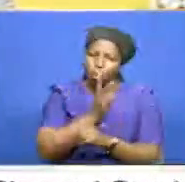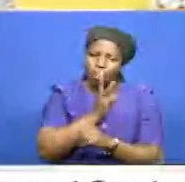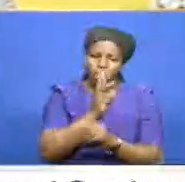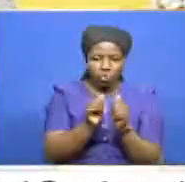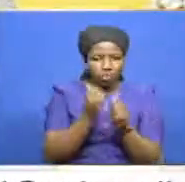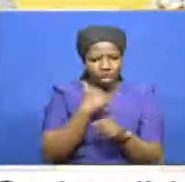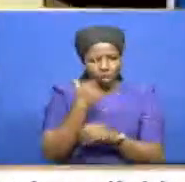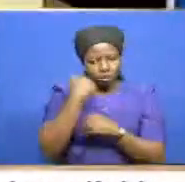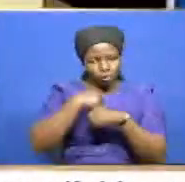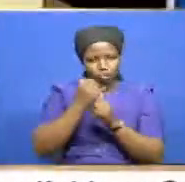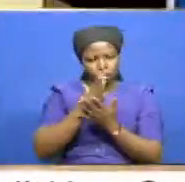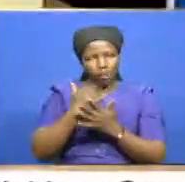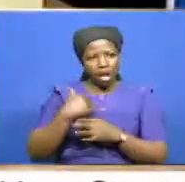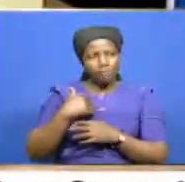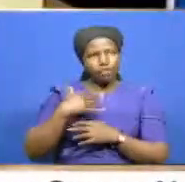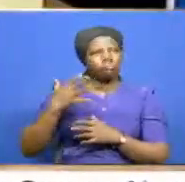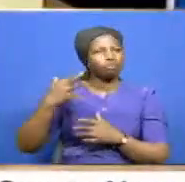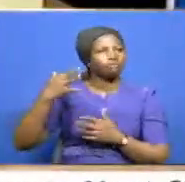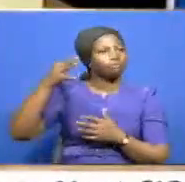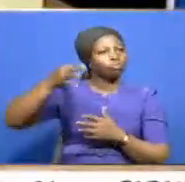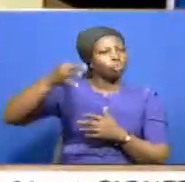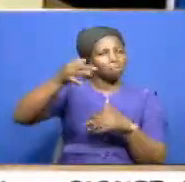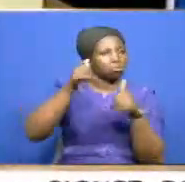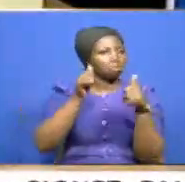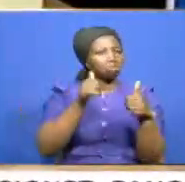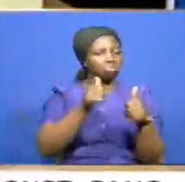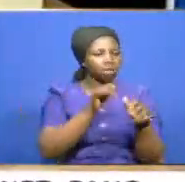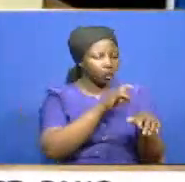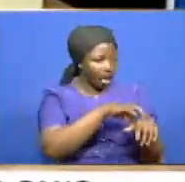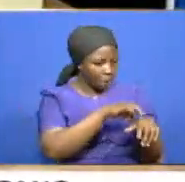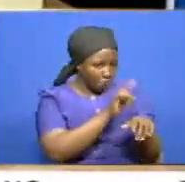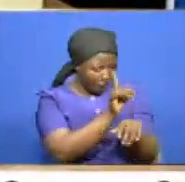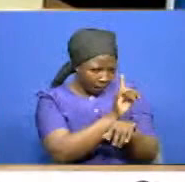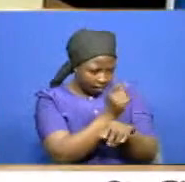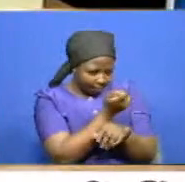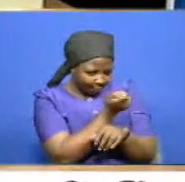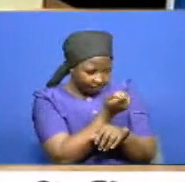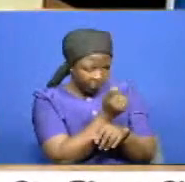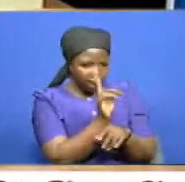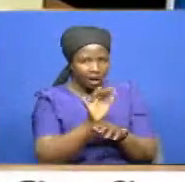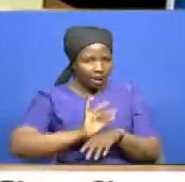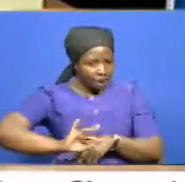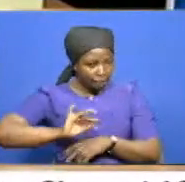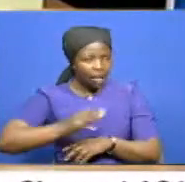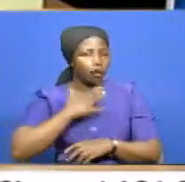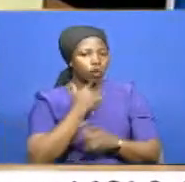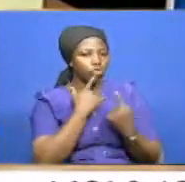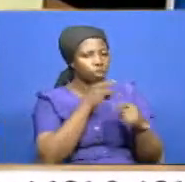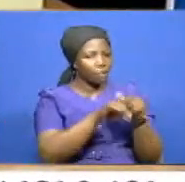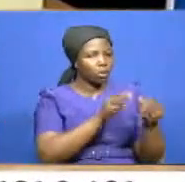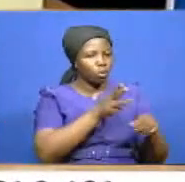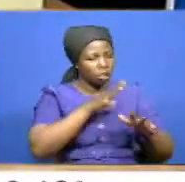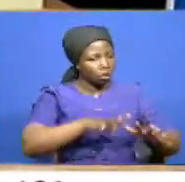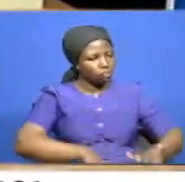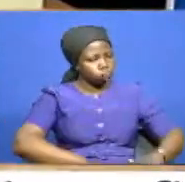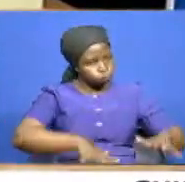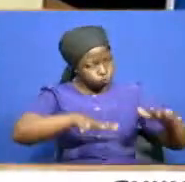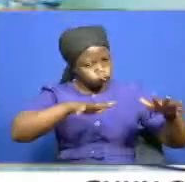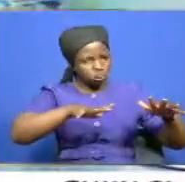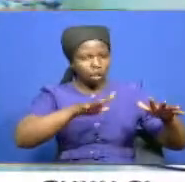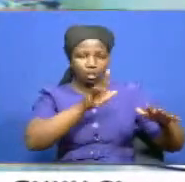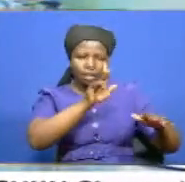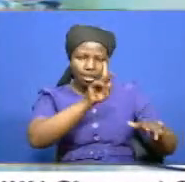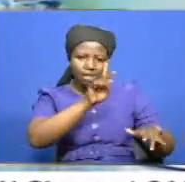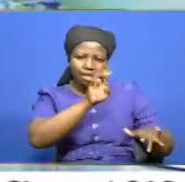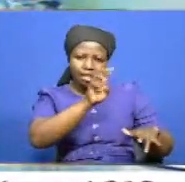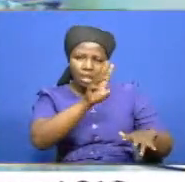mbele. Tukiwa tumesalia na dakika chache tumalize mahojiano hayo, na nataka tuzungumzie mafuriko. Chuo cha Kewi ni moja ambacho pia kimekuwa